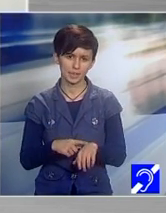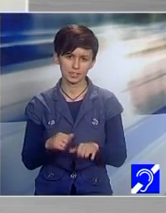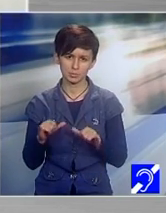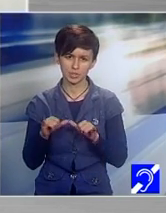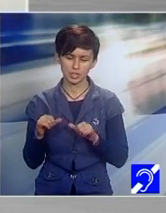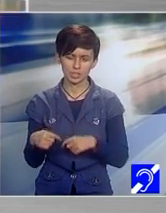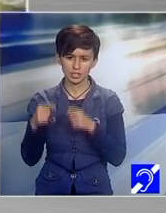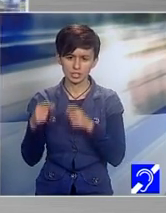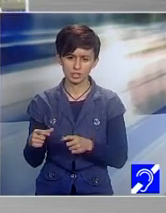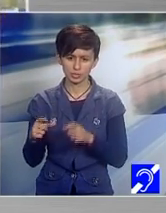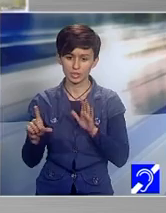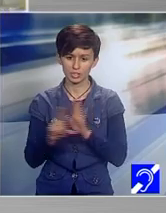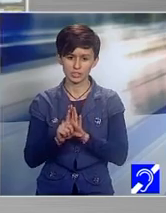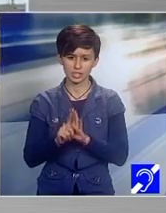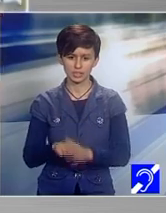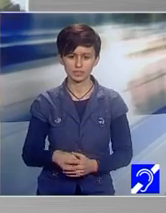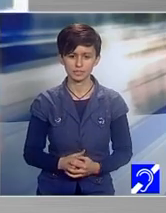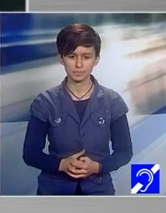domeniul legislativ.